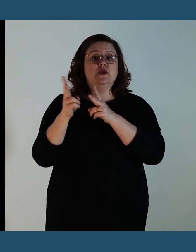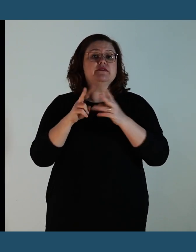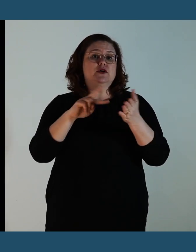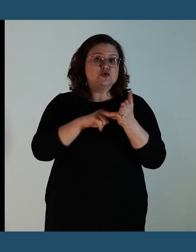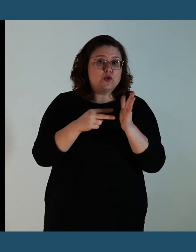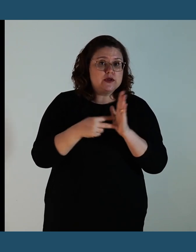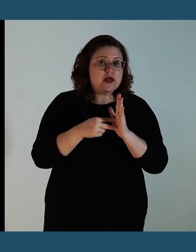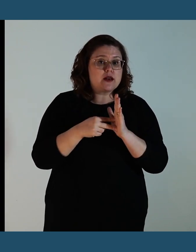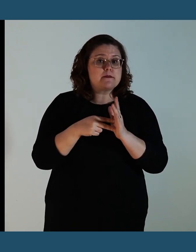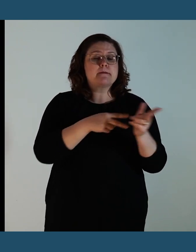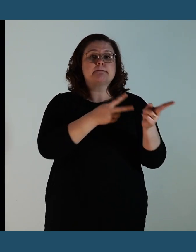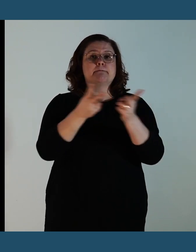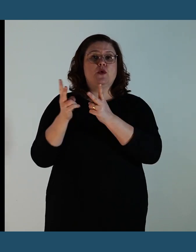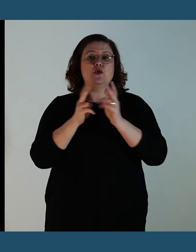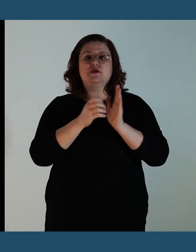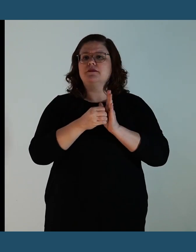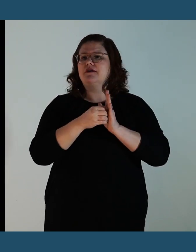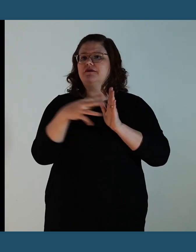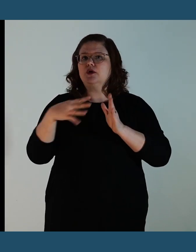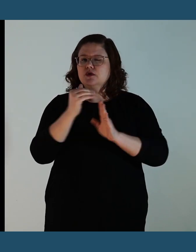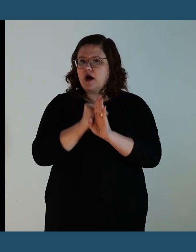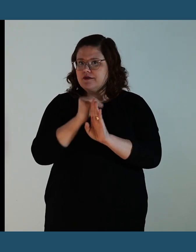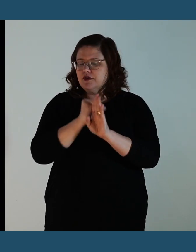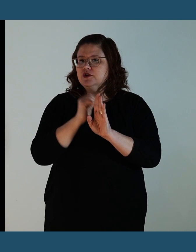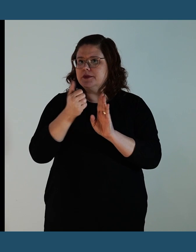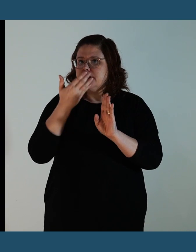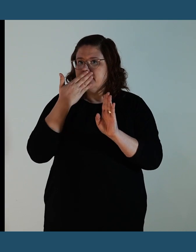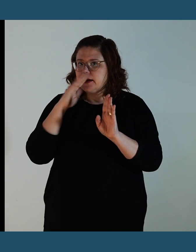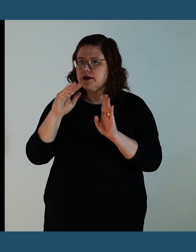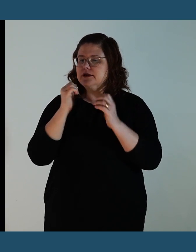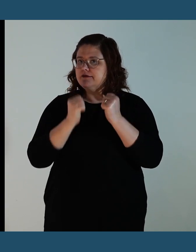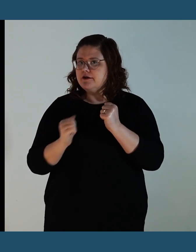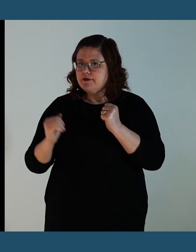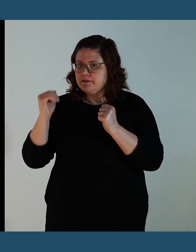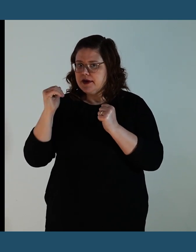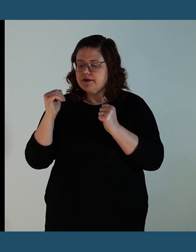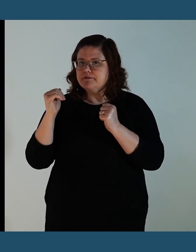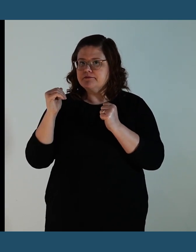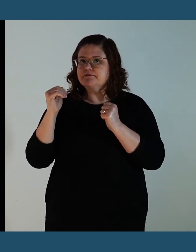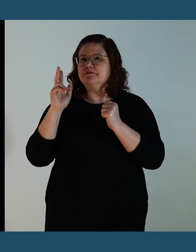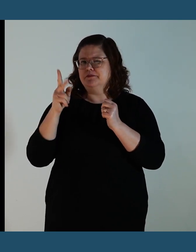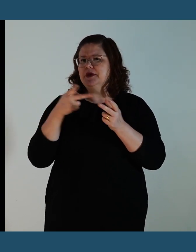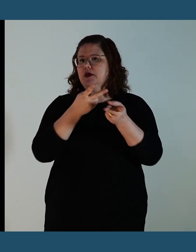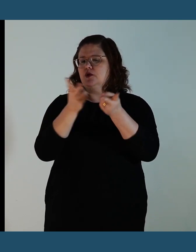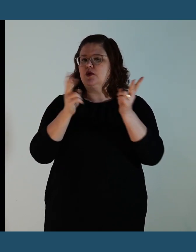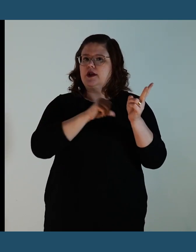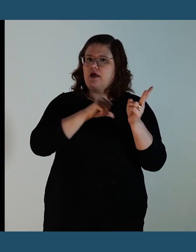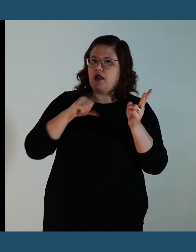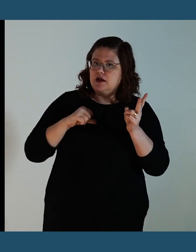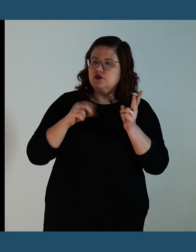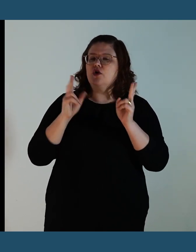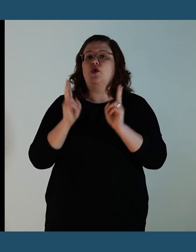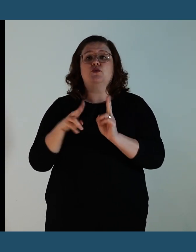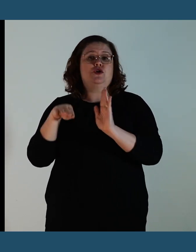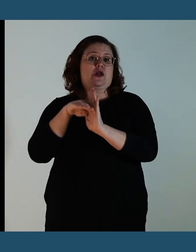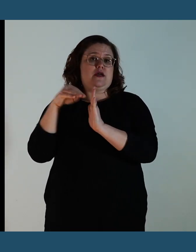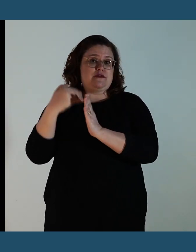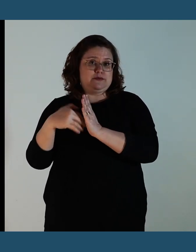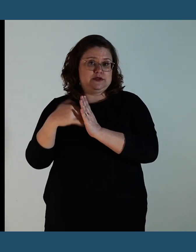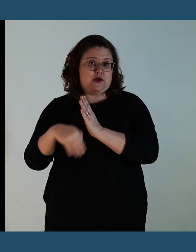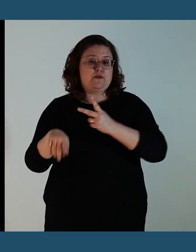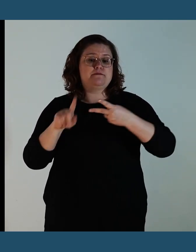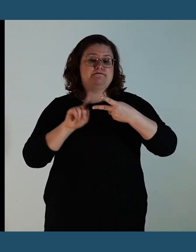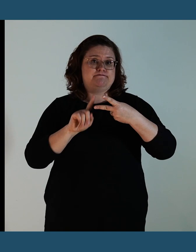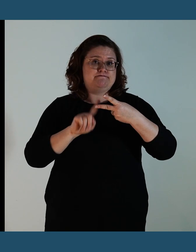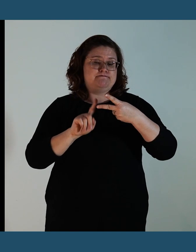ja yhdenvertaisuusvaikutusten arviointia parannetaan ja vahvistetaan julkisessa hallinnossa ja lainvalmistelussa.